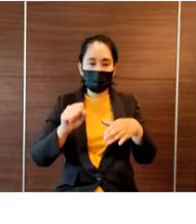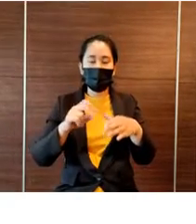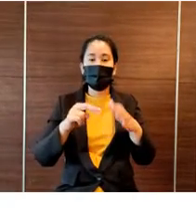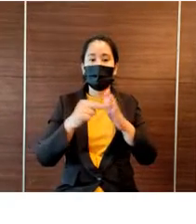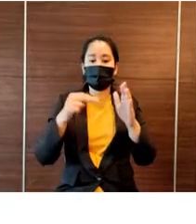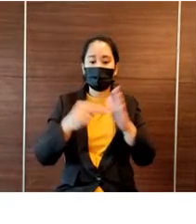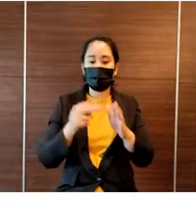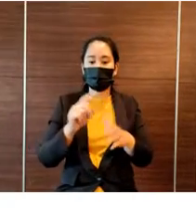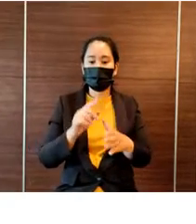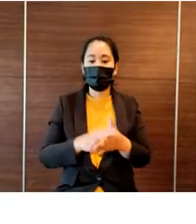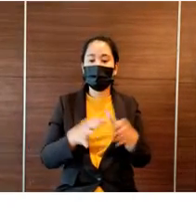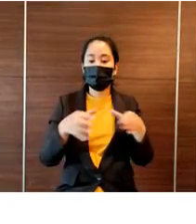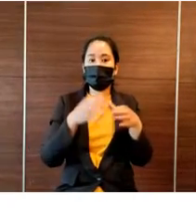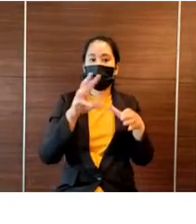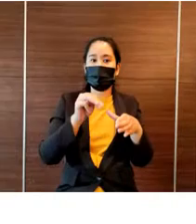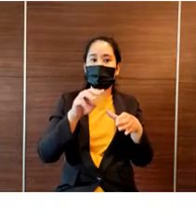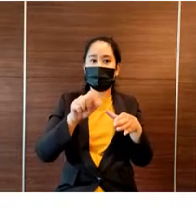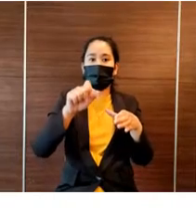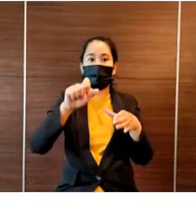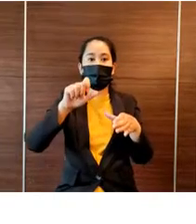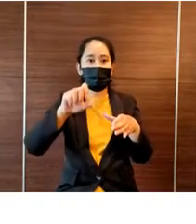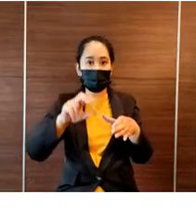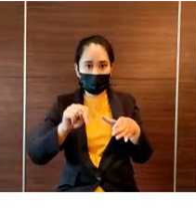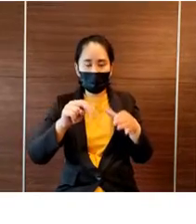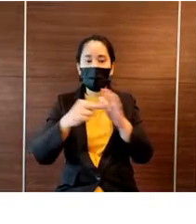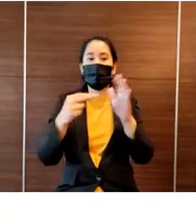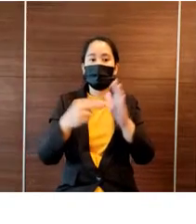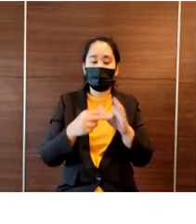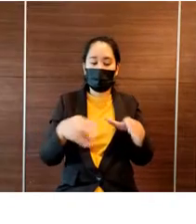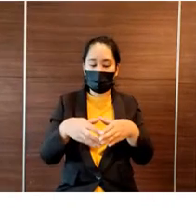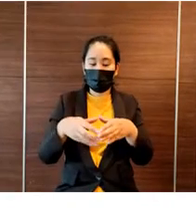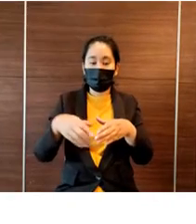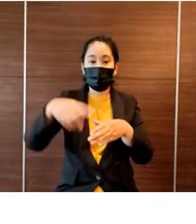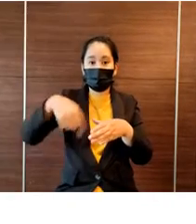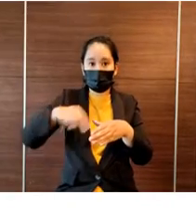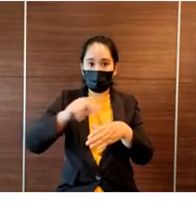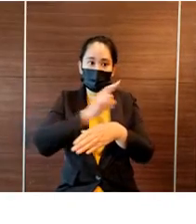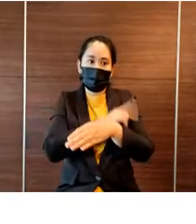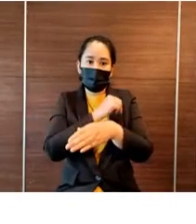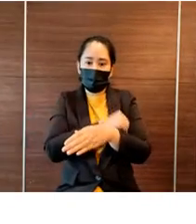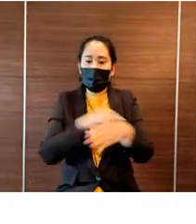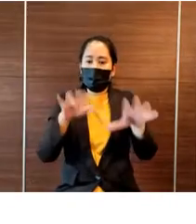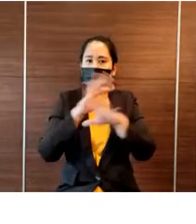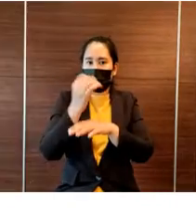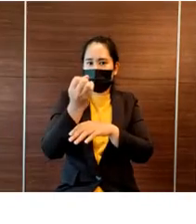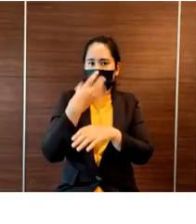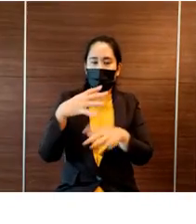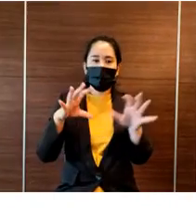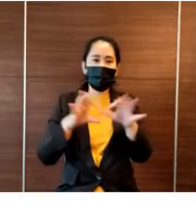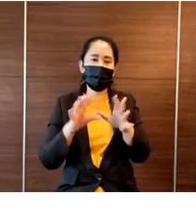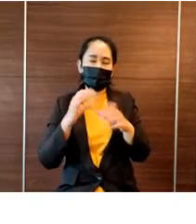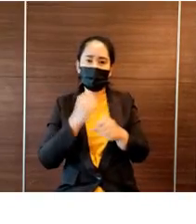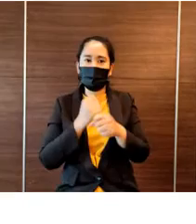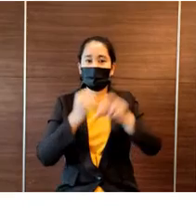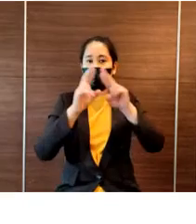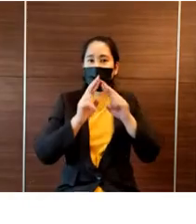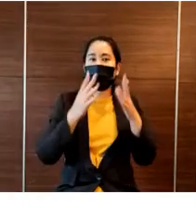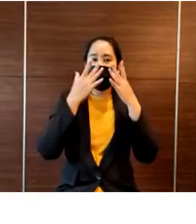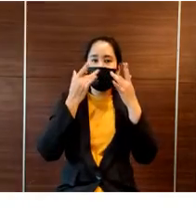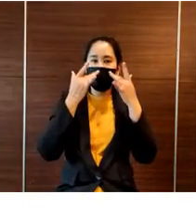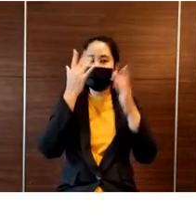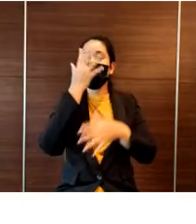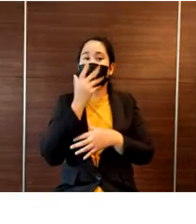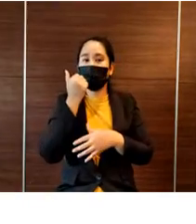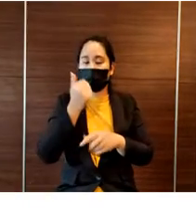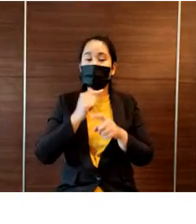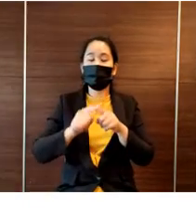ดกลุ่ม MSM ทั่วไปเกิดเป็นคลินิกเนี่ยมีคนบอกว่าเหมือนคลินิกเสริมความงามเราเคยคุยกันว่า